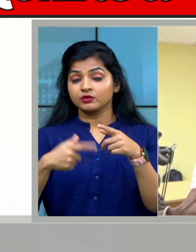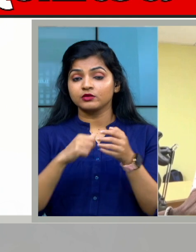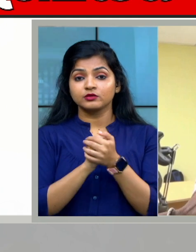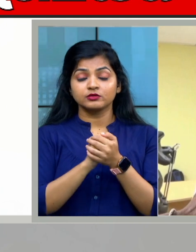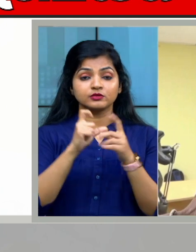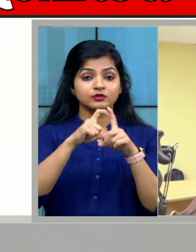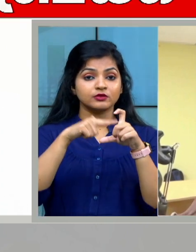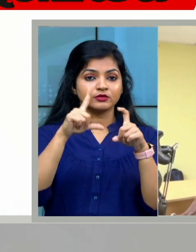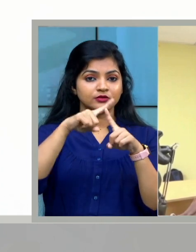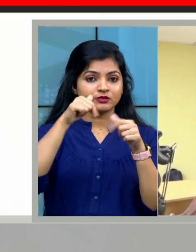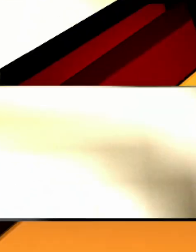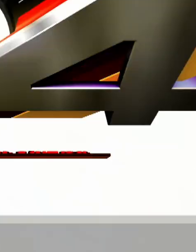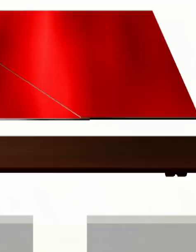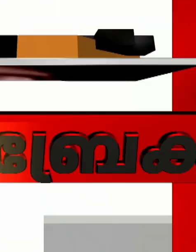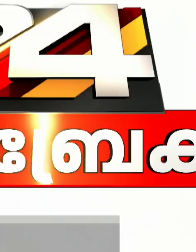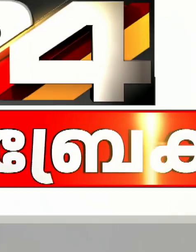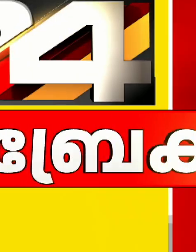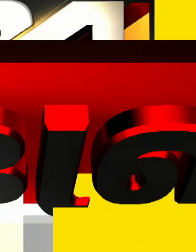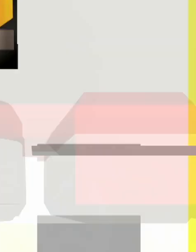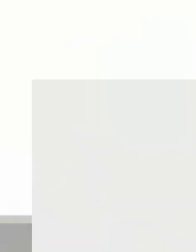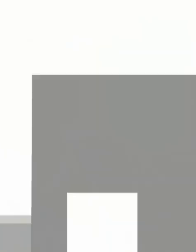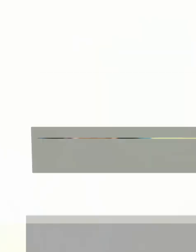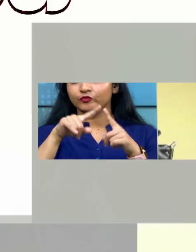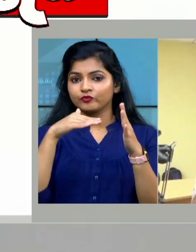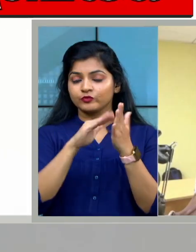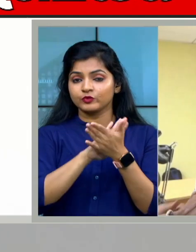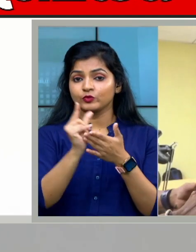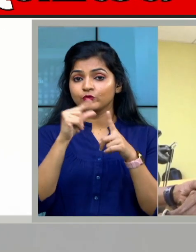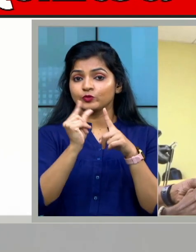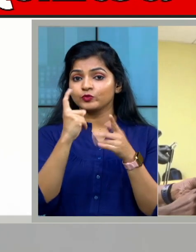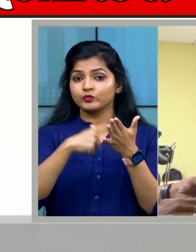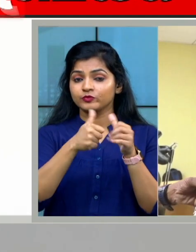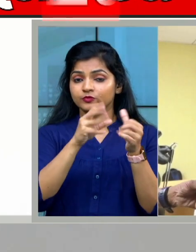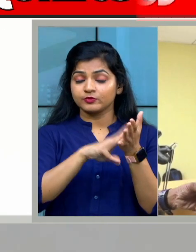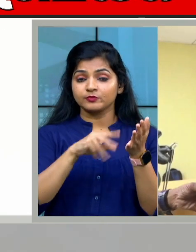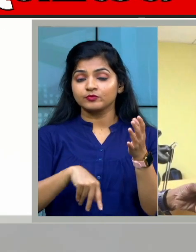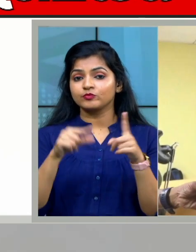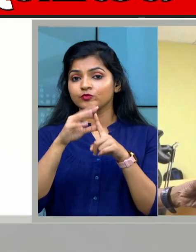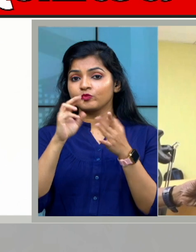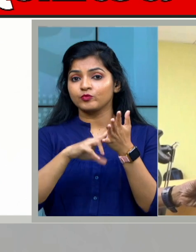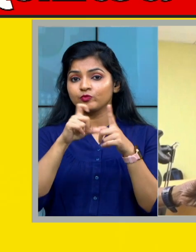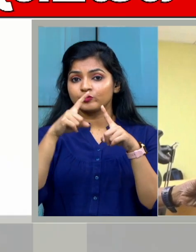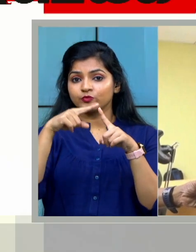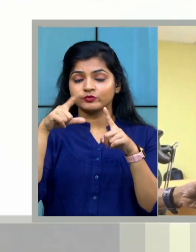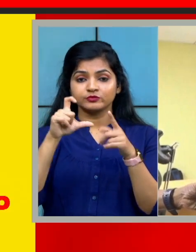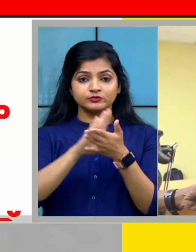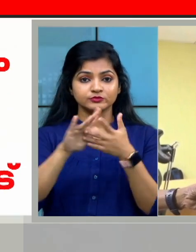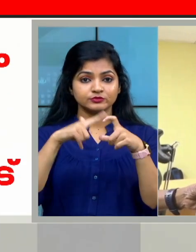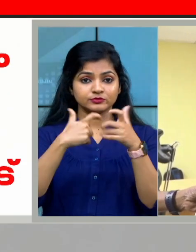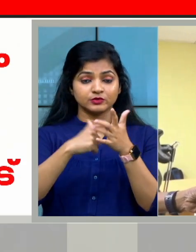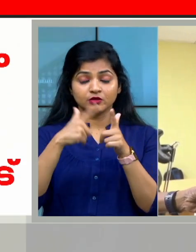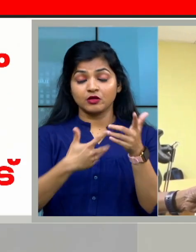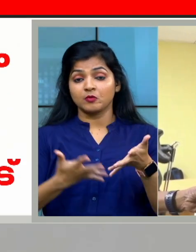and we have the Viluppuram, Kadalur, Pondicherry and Chengalpattu, these areas 1 or 2 places extremely heavy